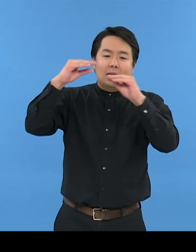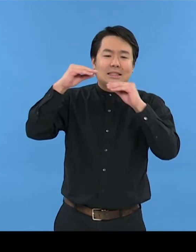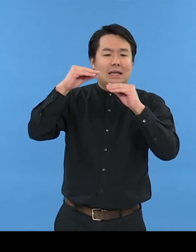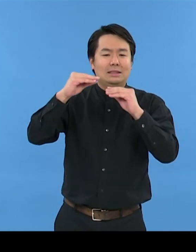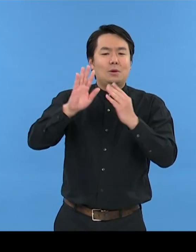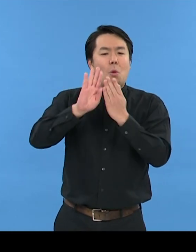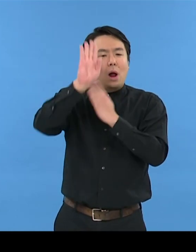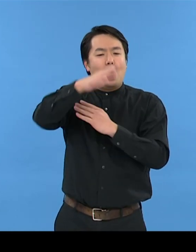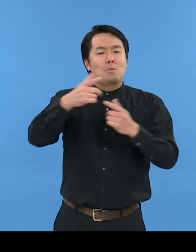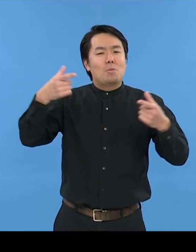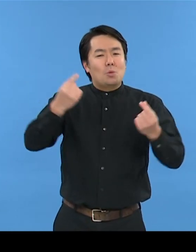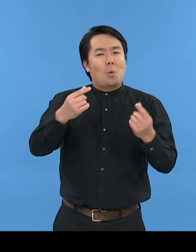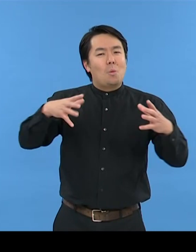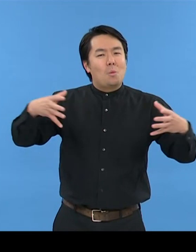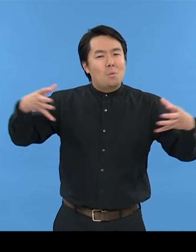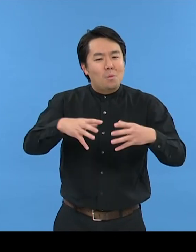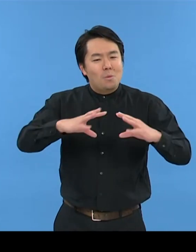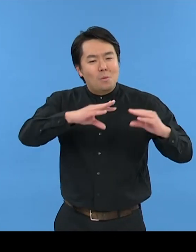すいません